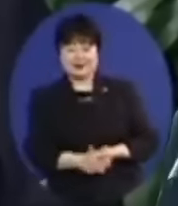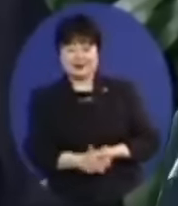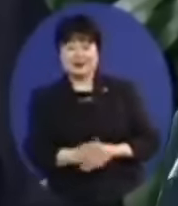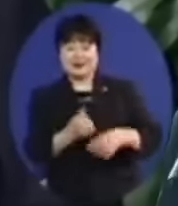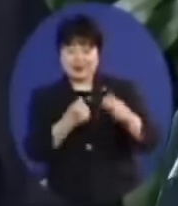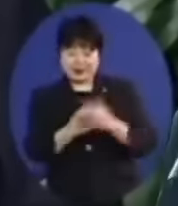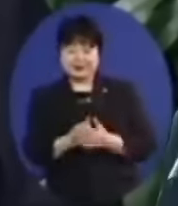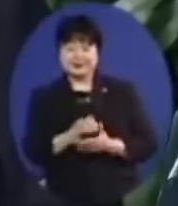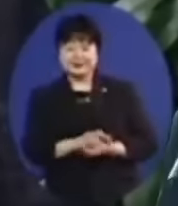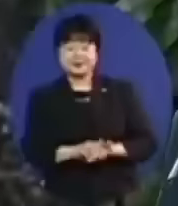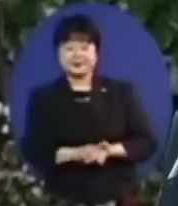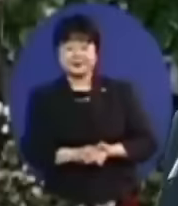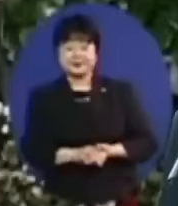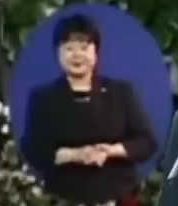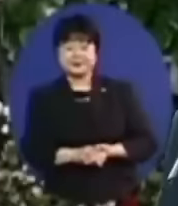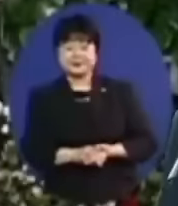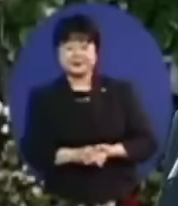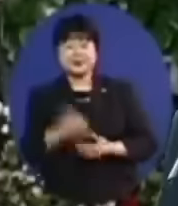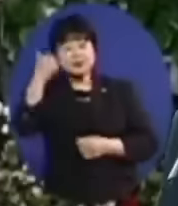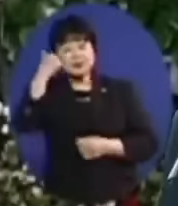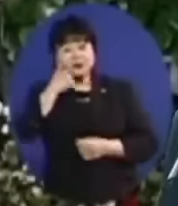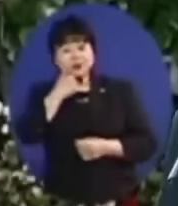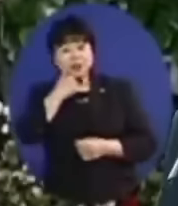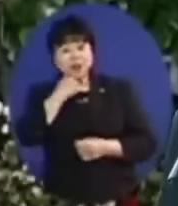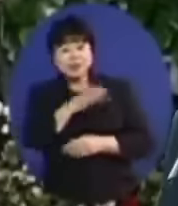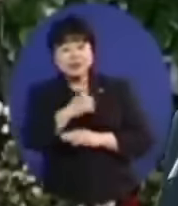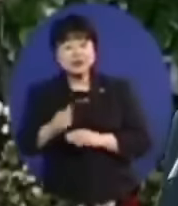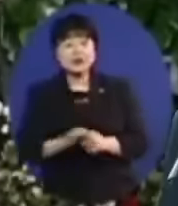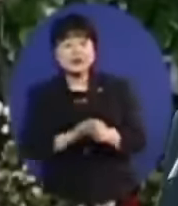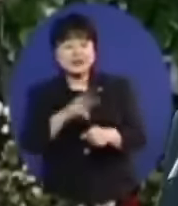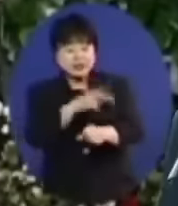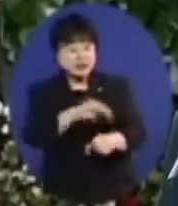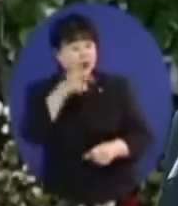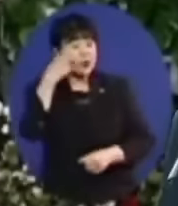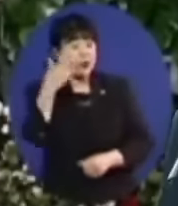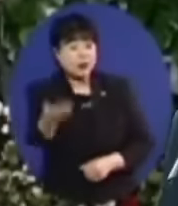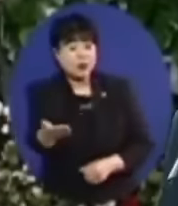그러므로 누가 우리를 그리스도의 사랑에서 끊으리요?